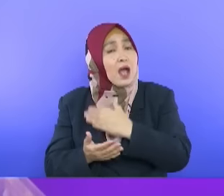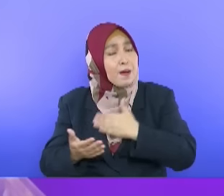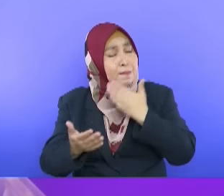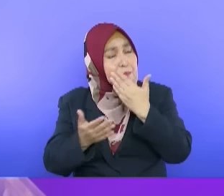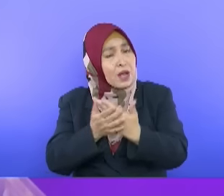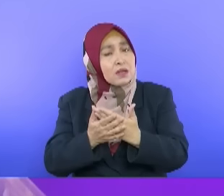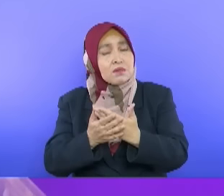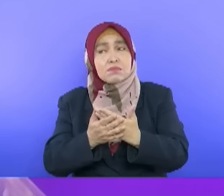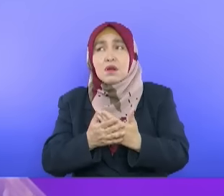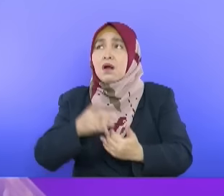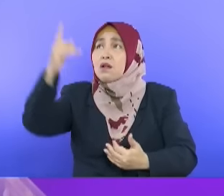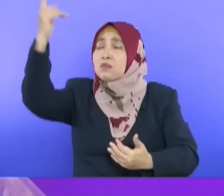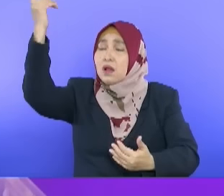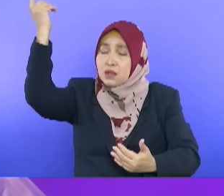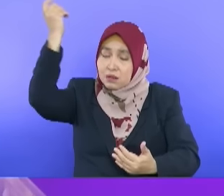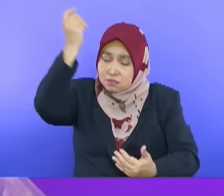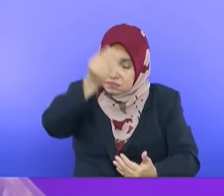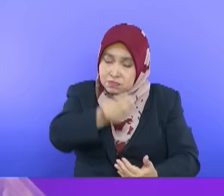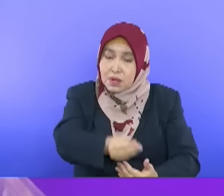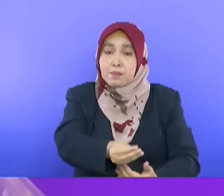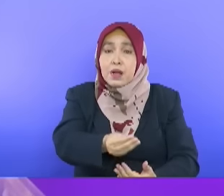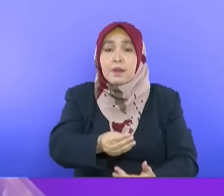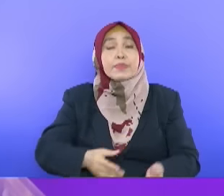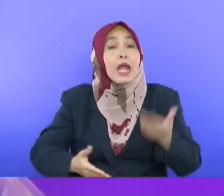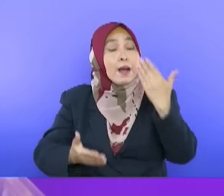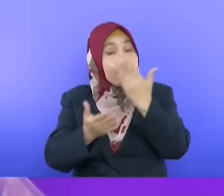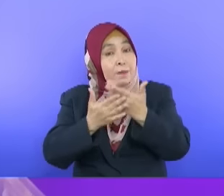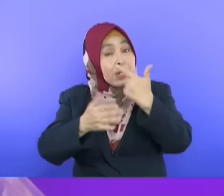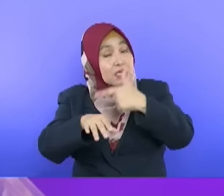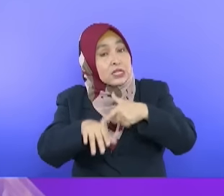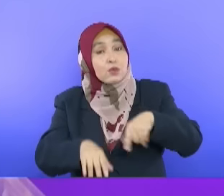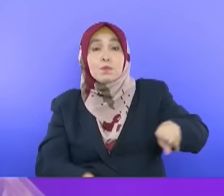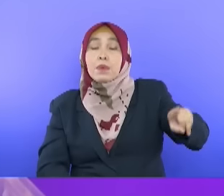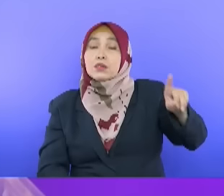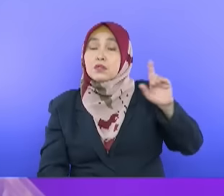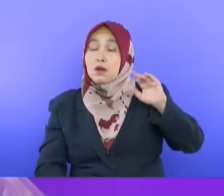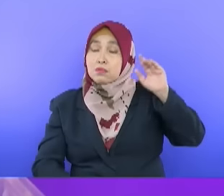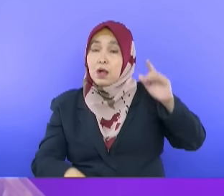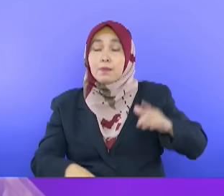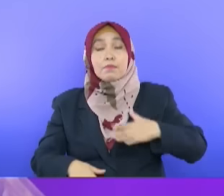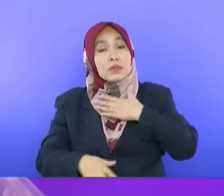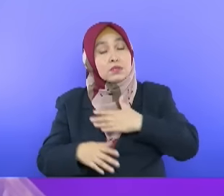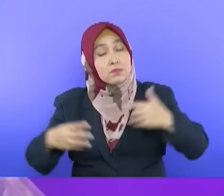ketentuan Allah dalam konteks ini ialah sampai satu masehi Allah Tentukan